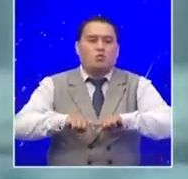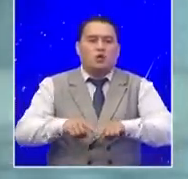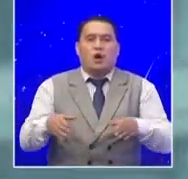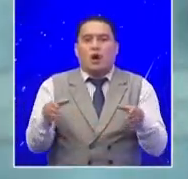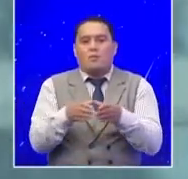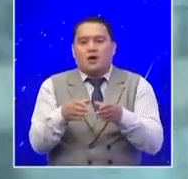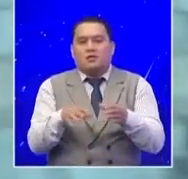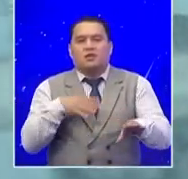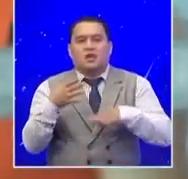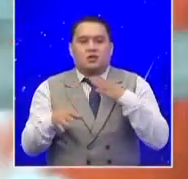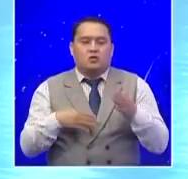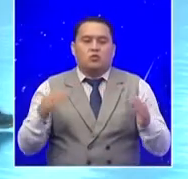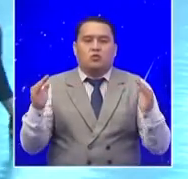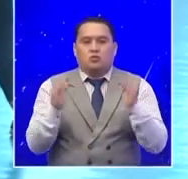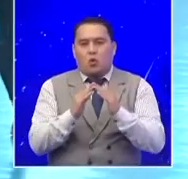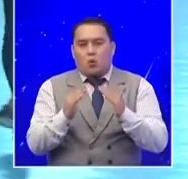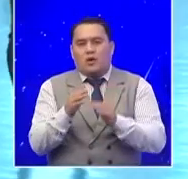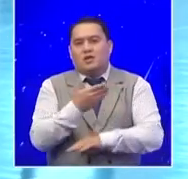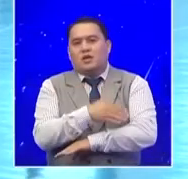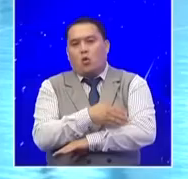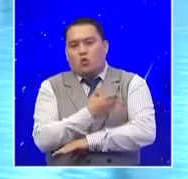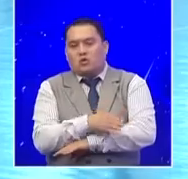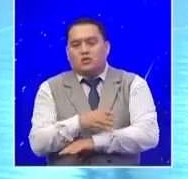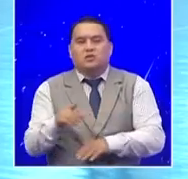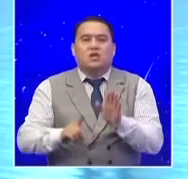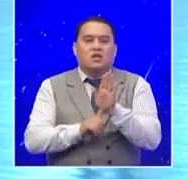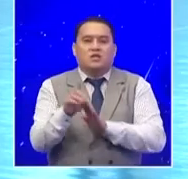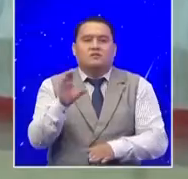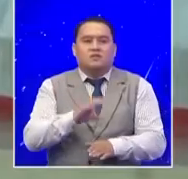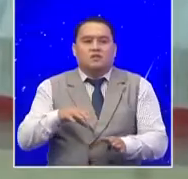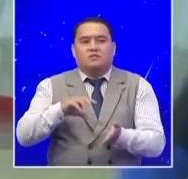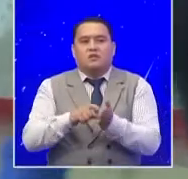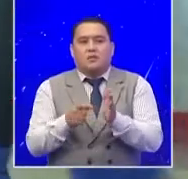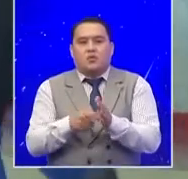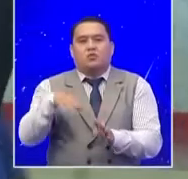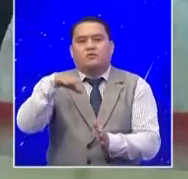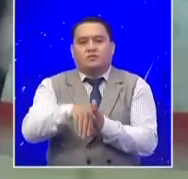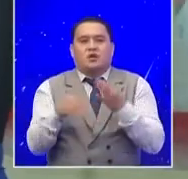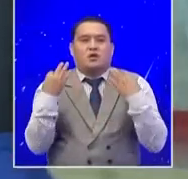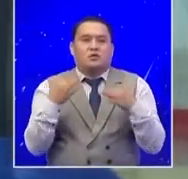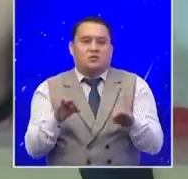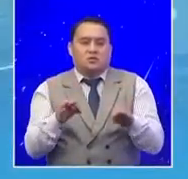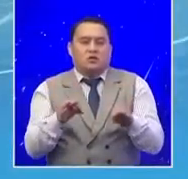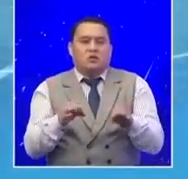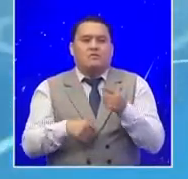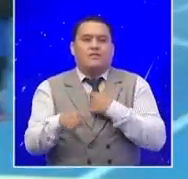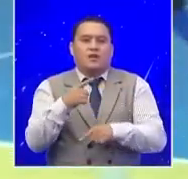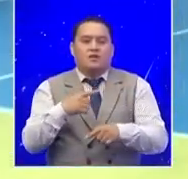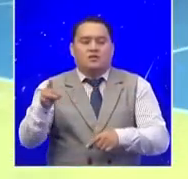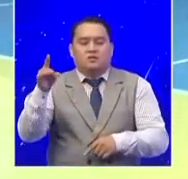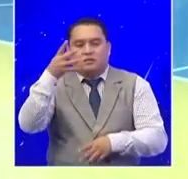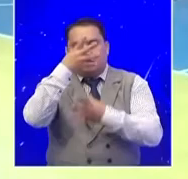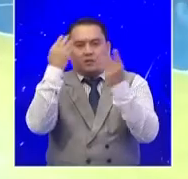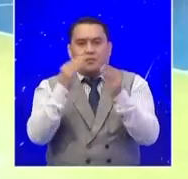команде приходилось тренироваться в режиме онлайн и на улице. С начала сентября наконец-то вошли в зал спорткомплекса «Уркен». Сейчас задача вернуть забытые навыки за